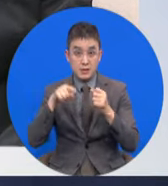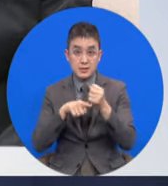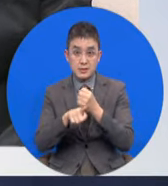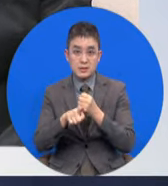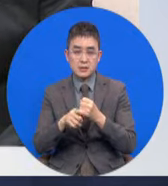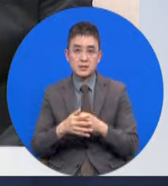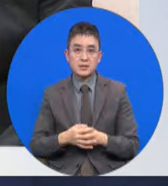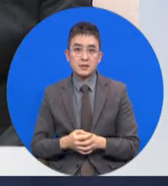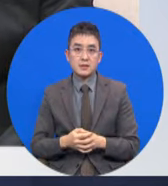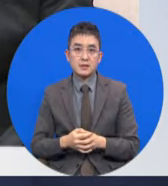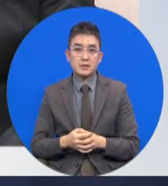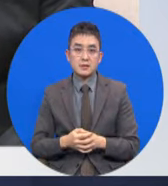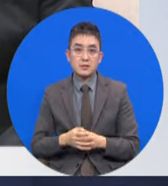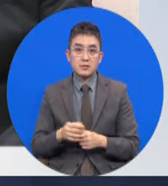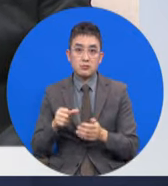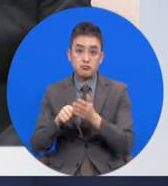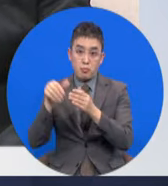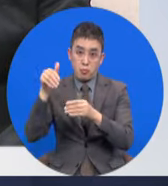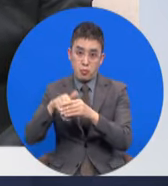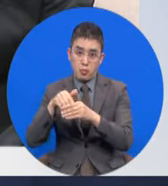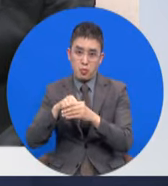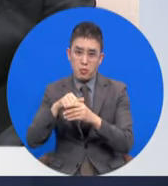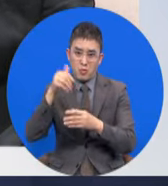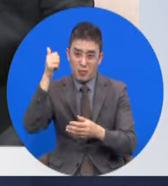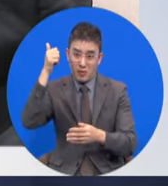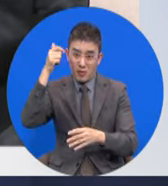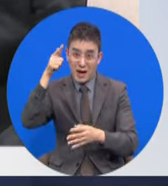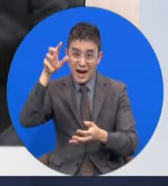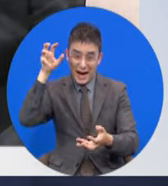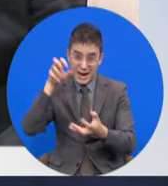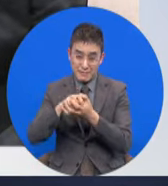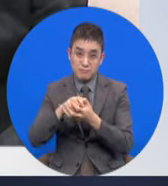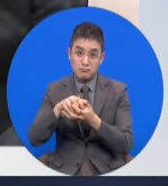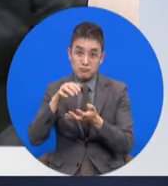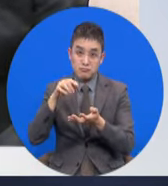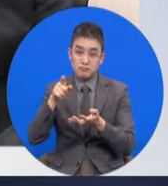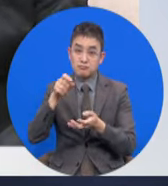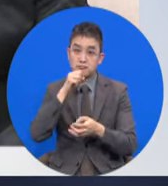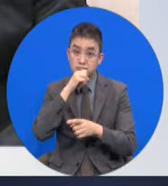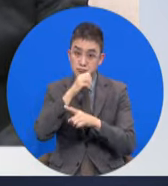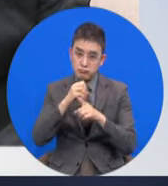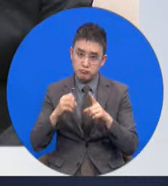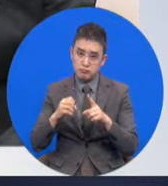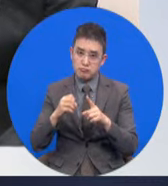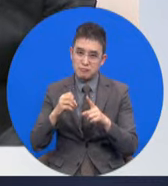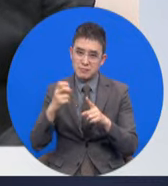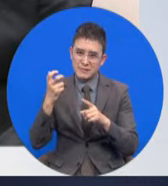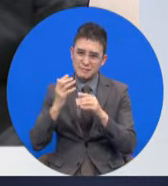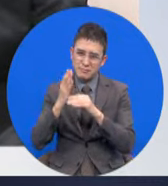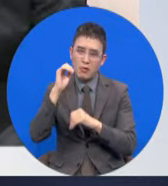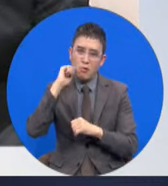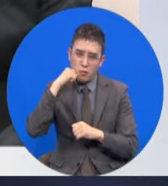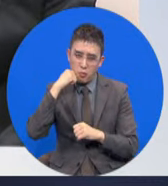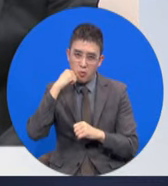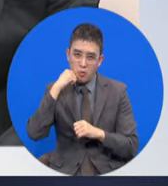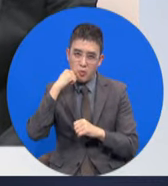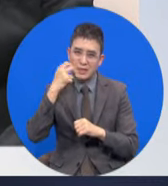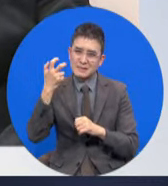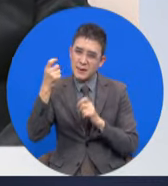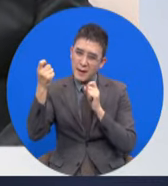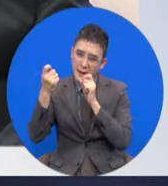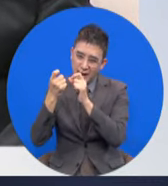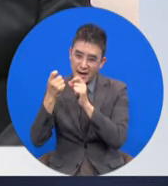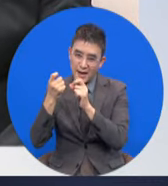총선 투표율이 70%는 안 되지만 69% 가까이 70%에 근접하는 정도 될 것이다 라고